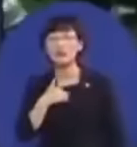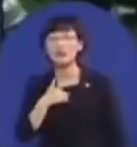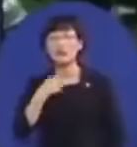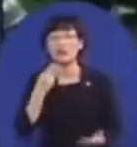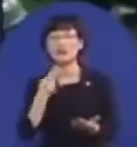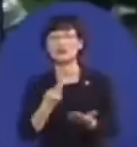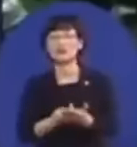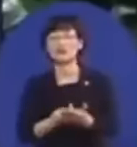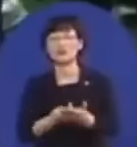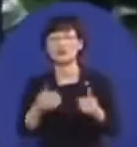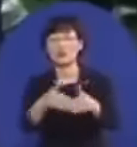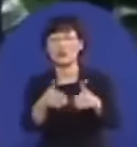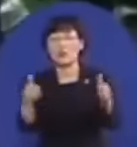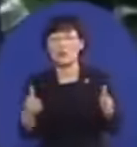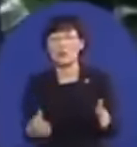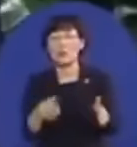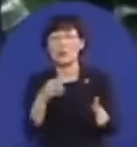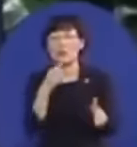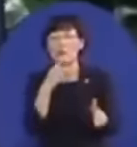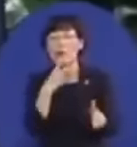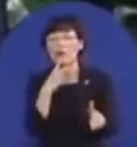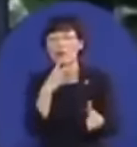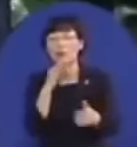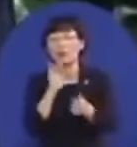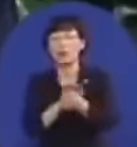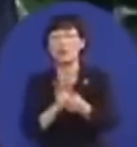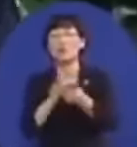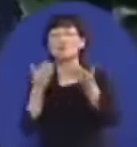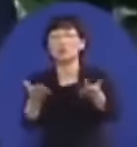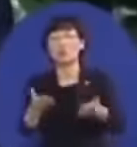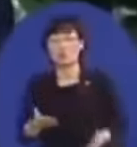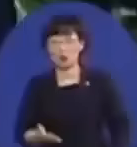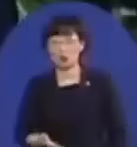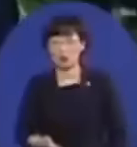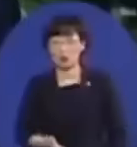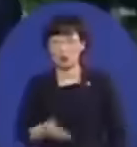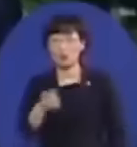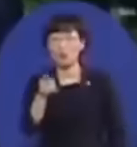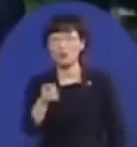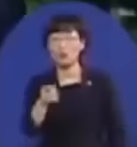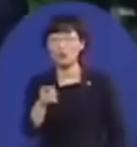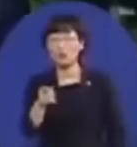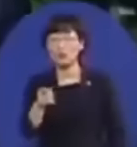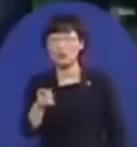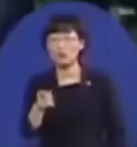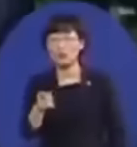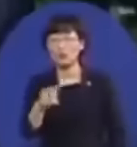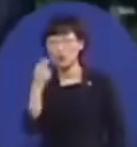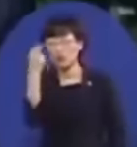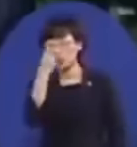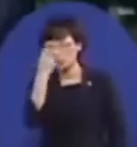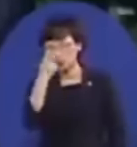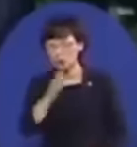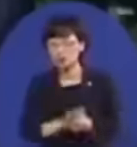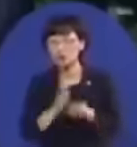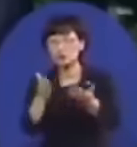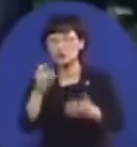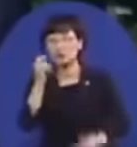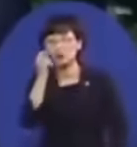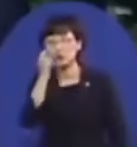것만큼만 돌봐준다. 내게 내놓지 않은 것을 내가 마음대로 돌릴 수 있느냐? 주인도